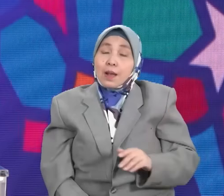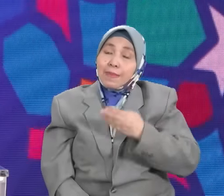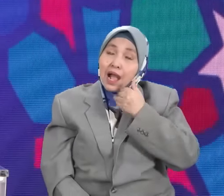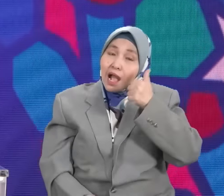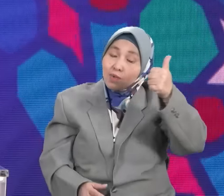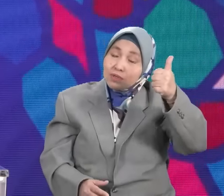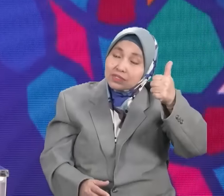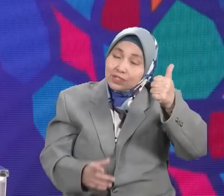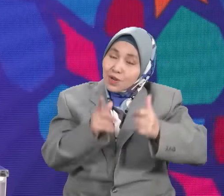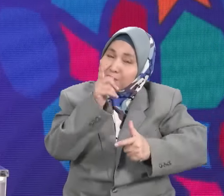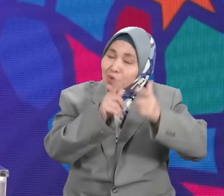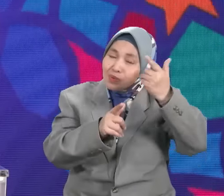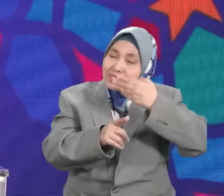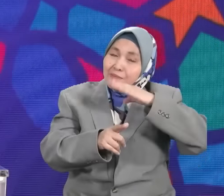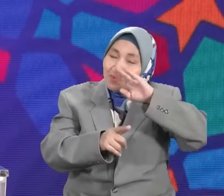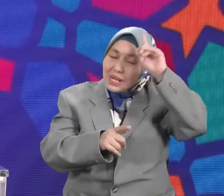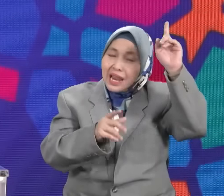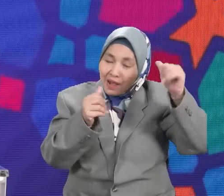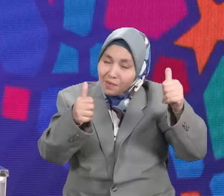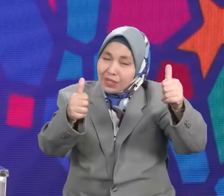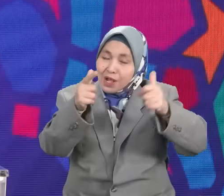lulus alhamdulillah alhamdulillah